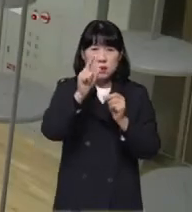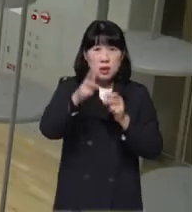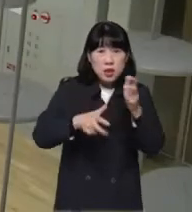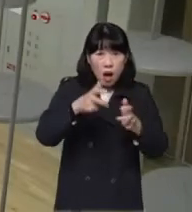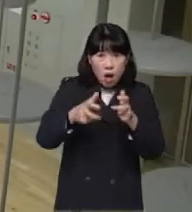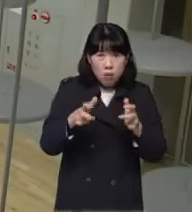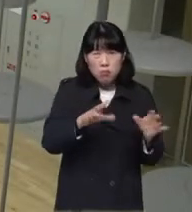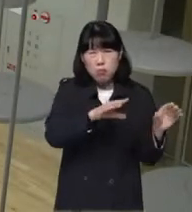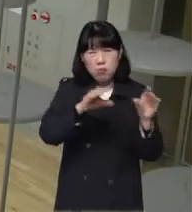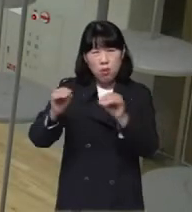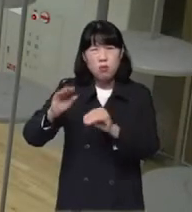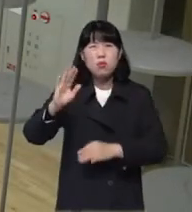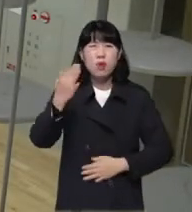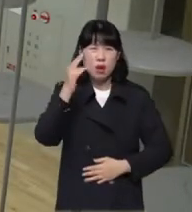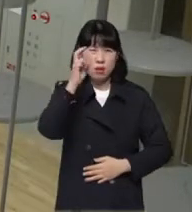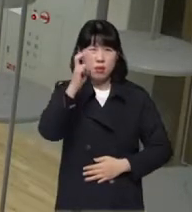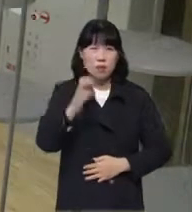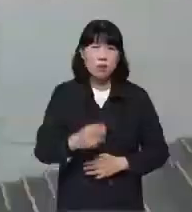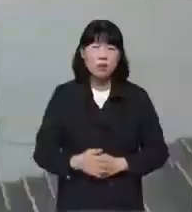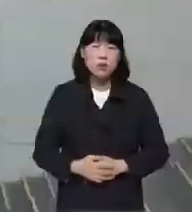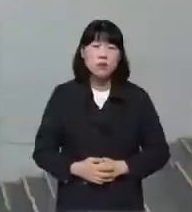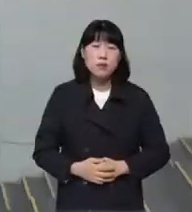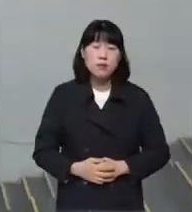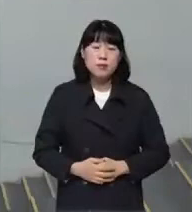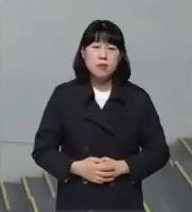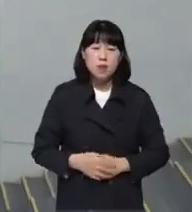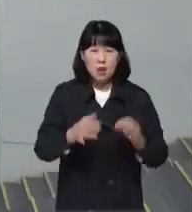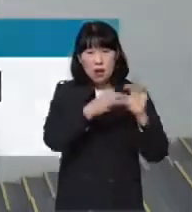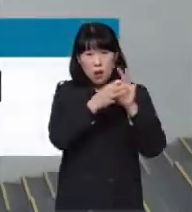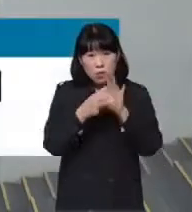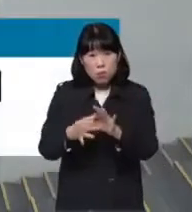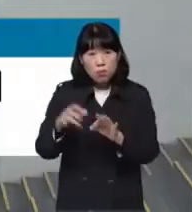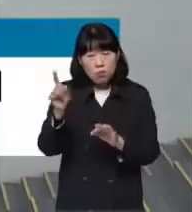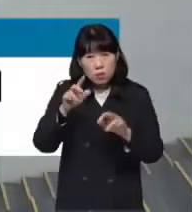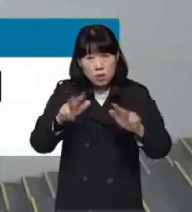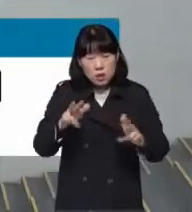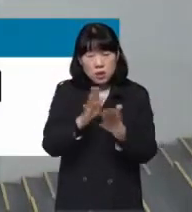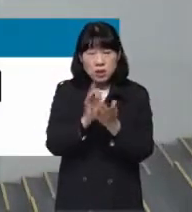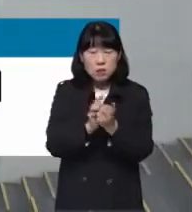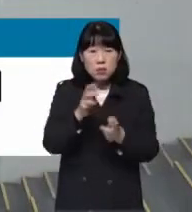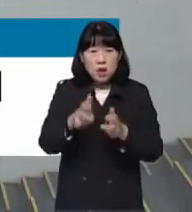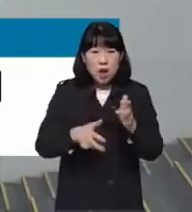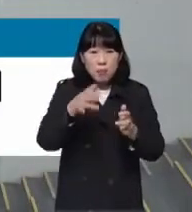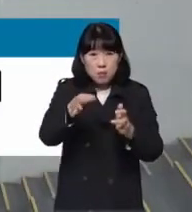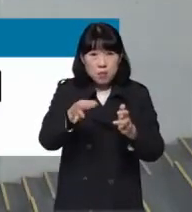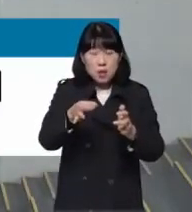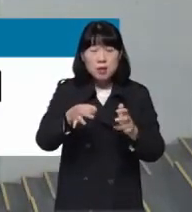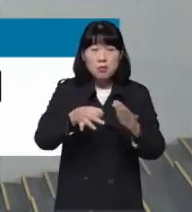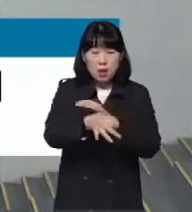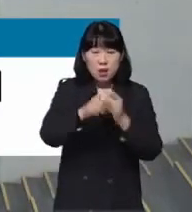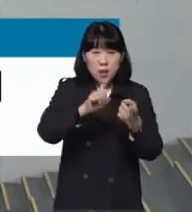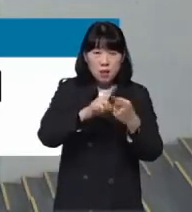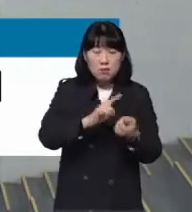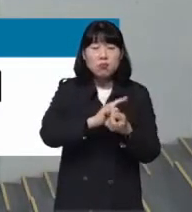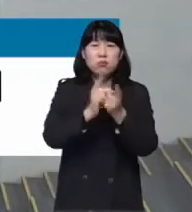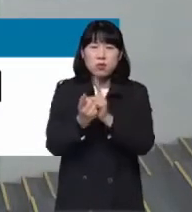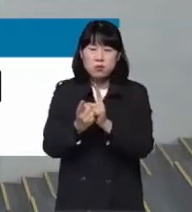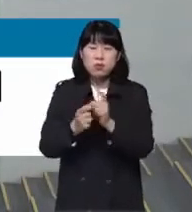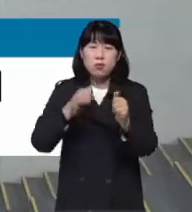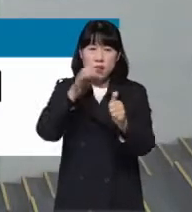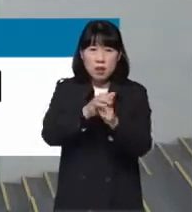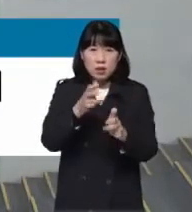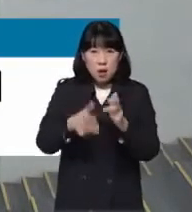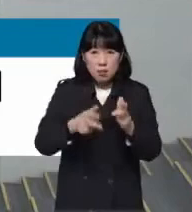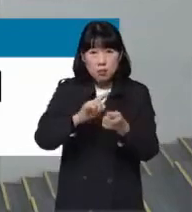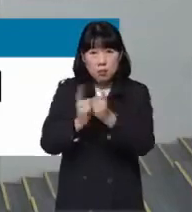중단될 처지에 놓였습니다 직접 사업을 괴로운 것들을 앞서 일단 서브 로 전환시 짝을 뽐내 얼굴살